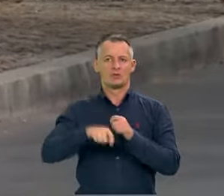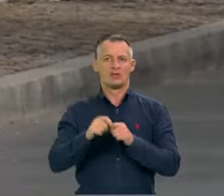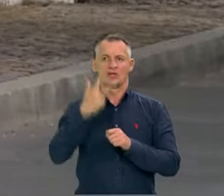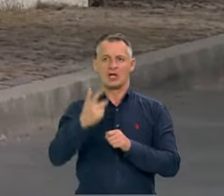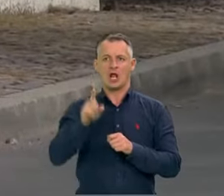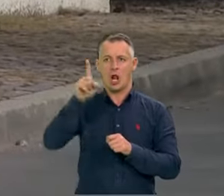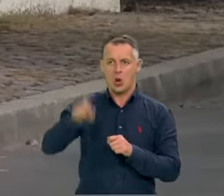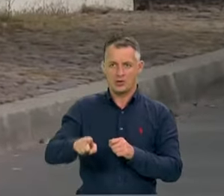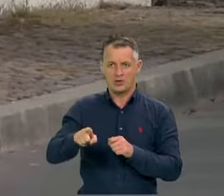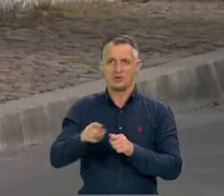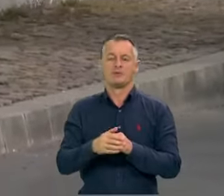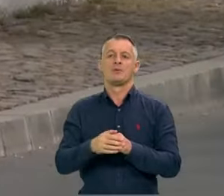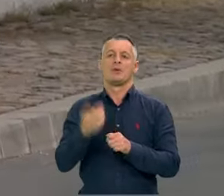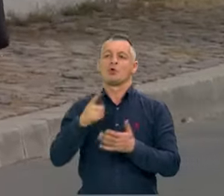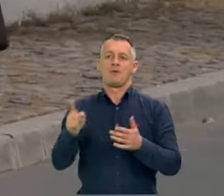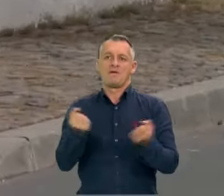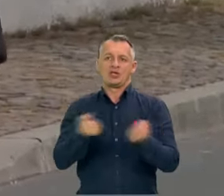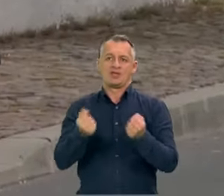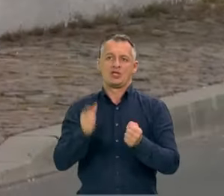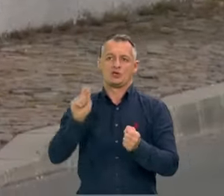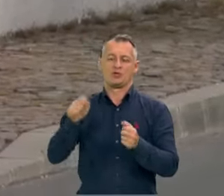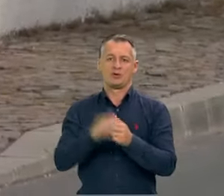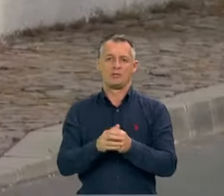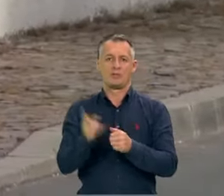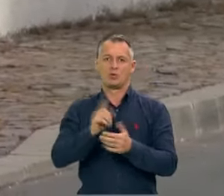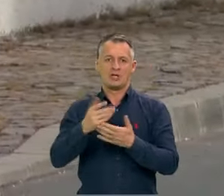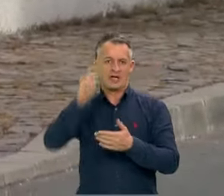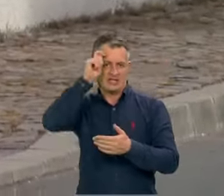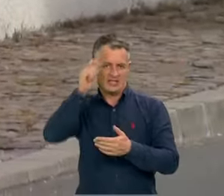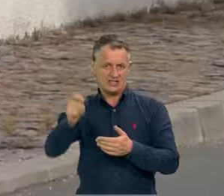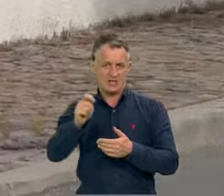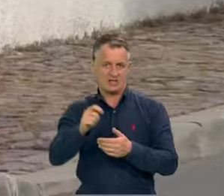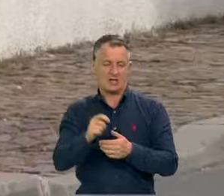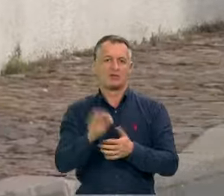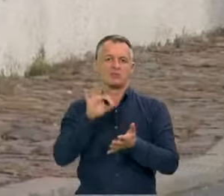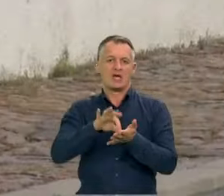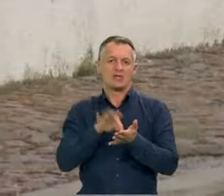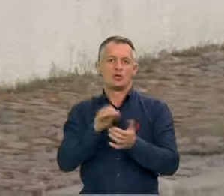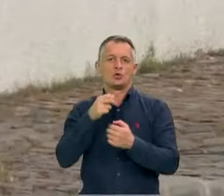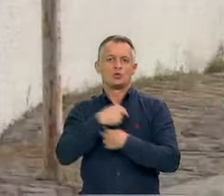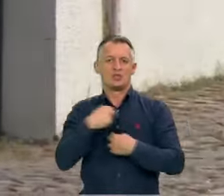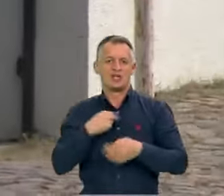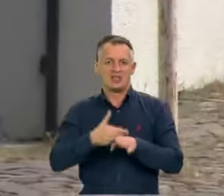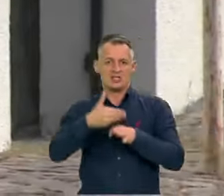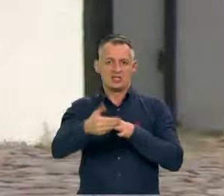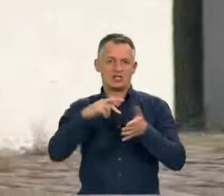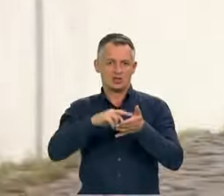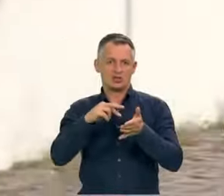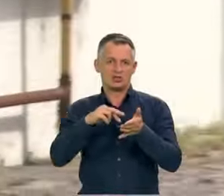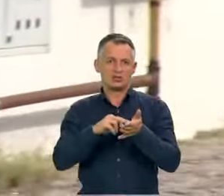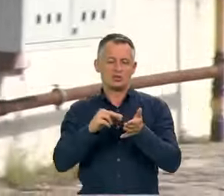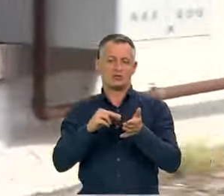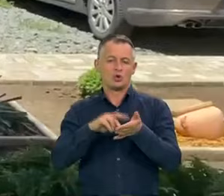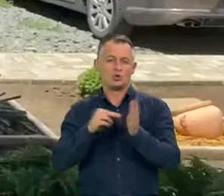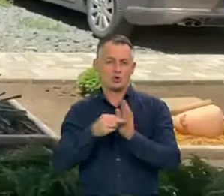decizie pentru săvârșirea mai multor abateri disciplinare nerespectarea în mod repetat a termenelor de judecată întârzierea soluționării dosarelor